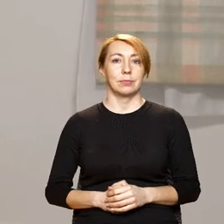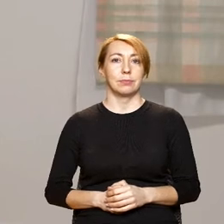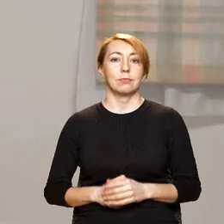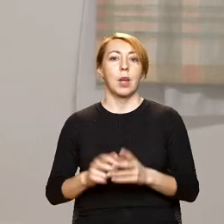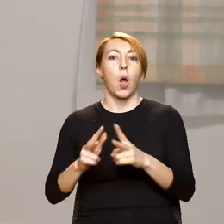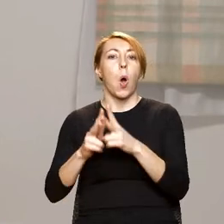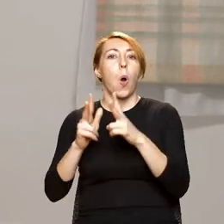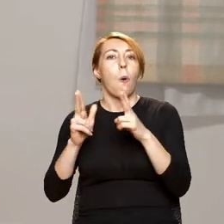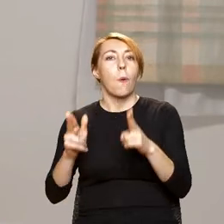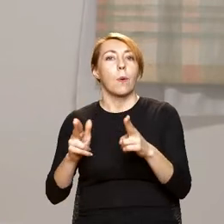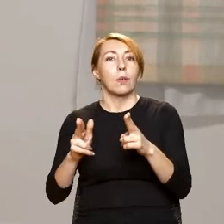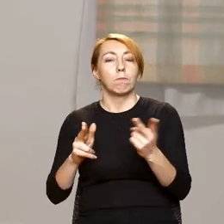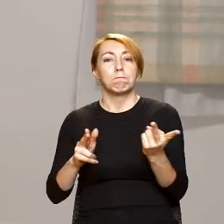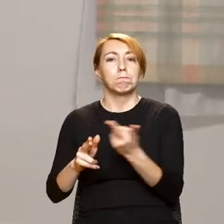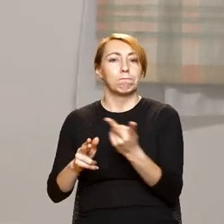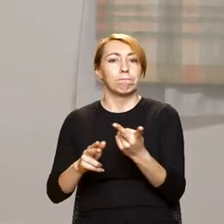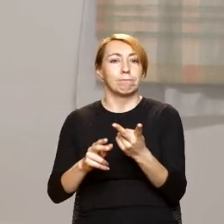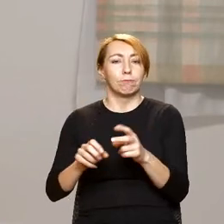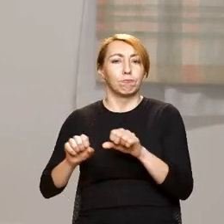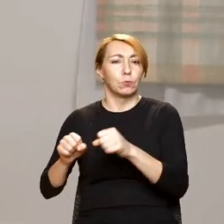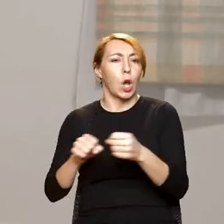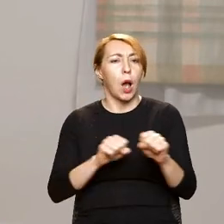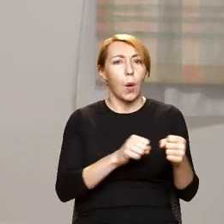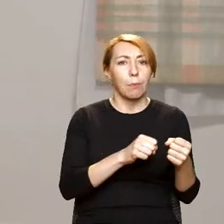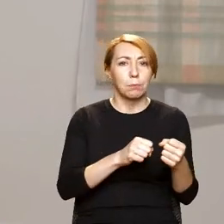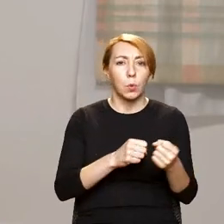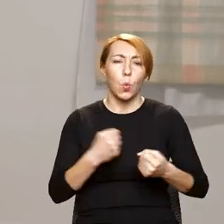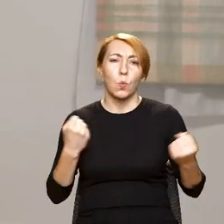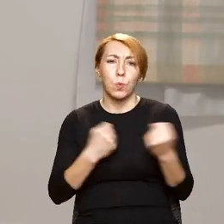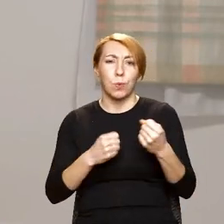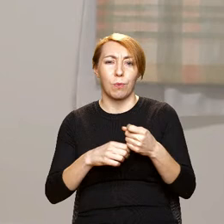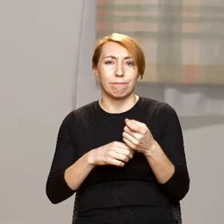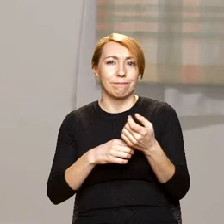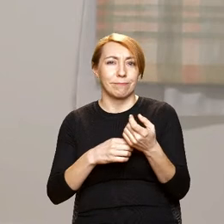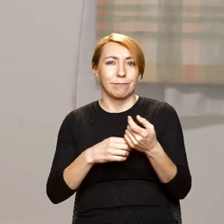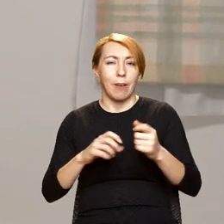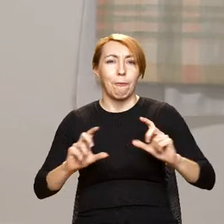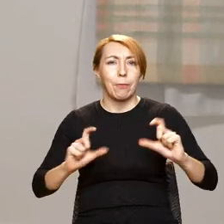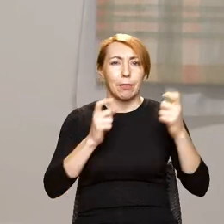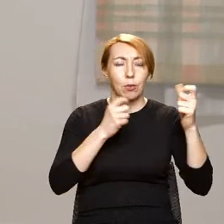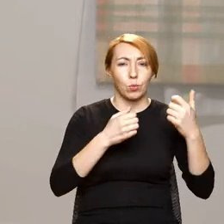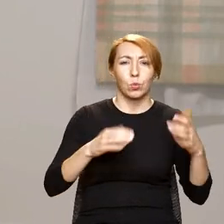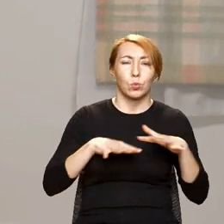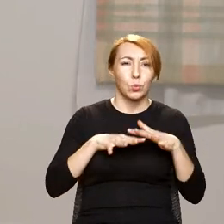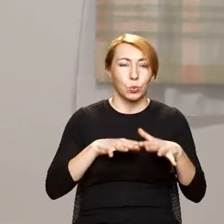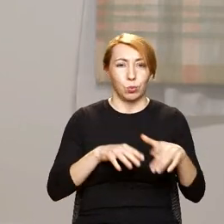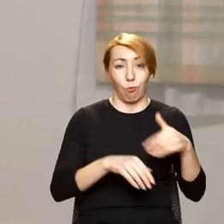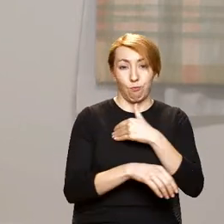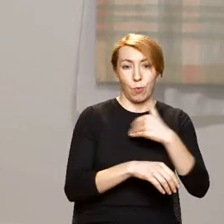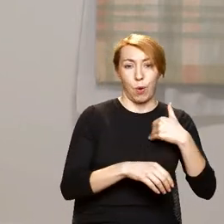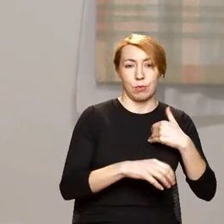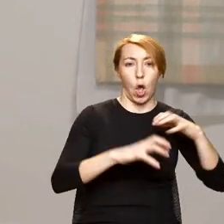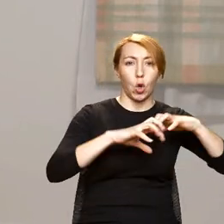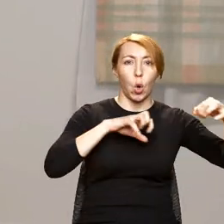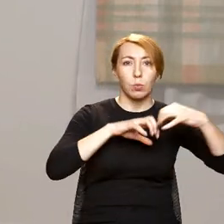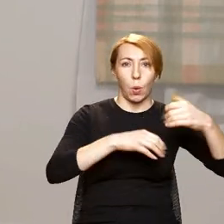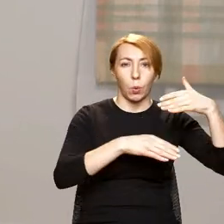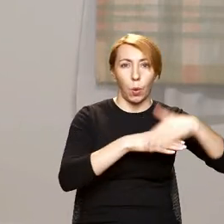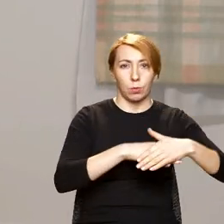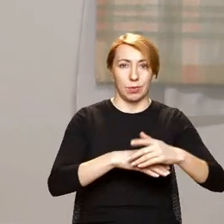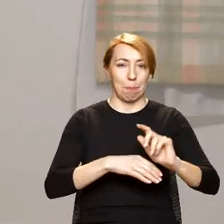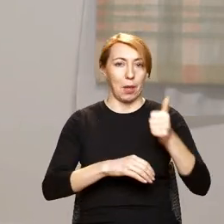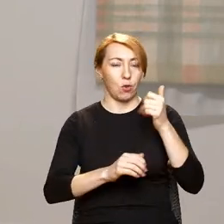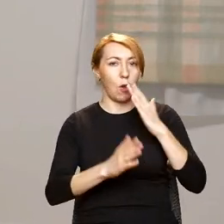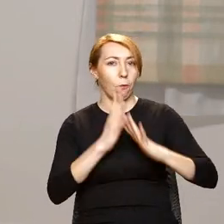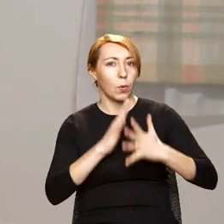Okres, w którym działali, był niezwykle obfity w wydarzenia. W Polsce koniec rozbiorów, pierwsza wojna światowa